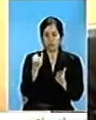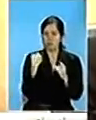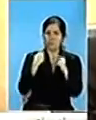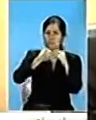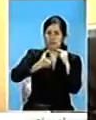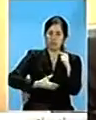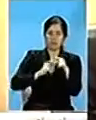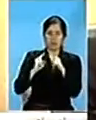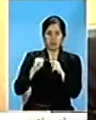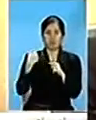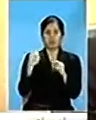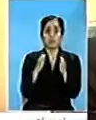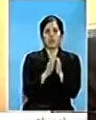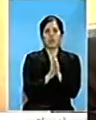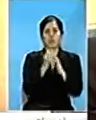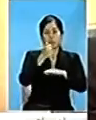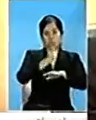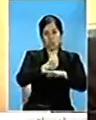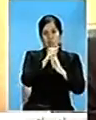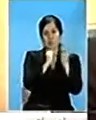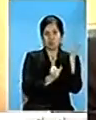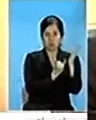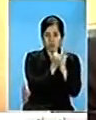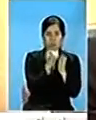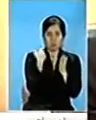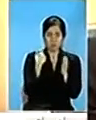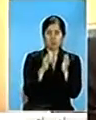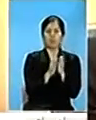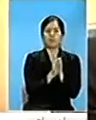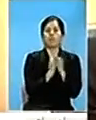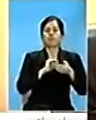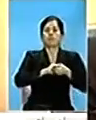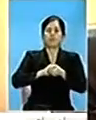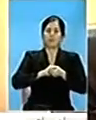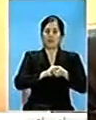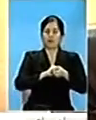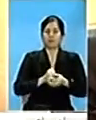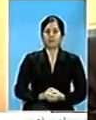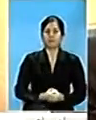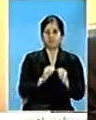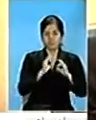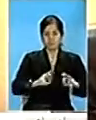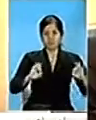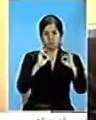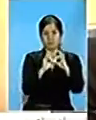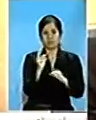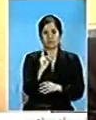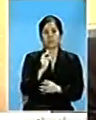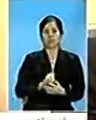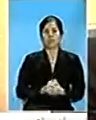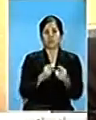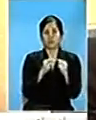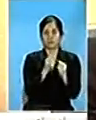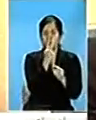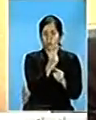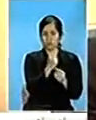วมไปจนถึงผู้ว่าราชการจังหวัดระดับจังหวัดภูมิภาคขึ้นมาถึงส่วนกลางขึ้นอยู่กับระดับความรุนแรงหรือความย